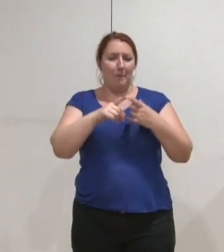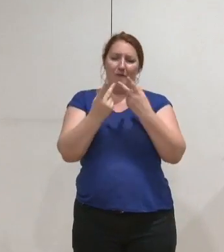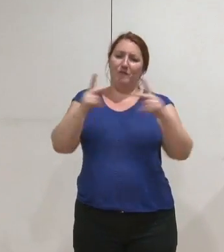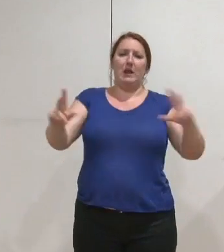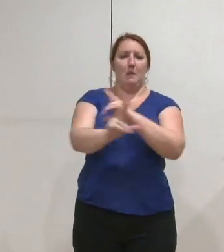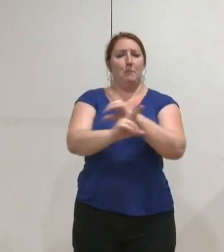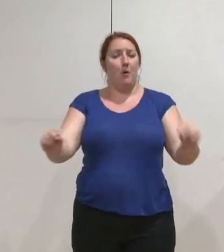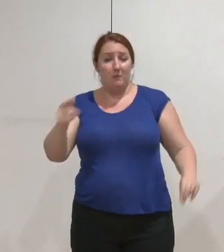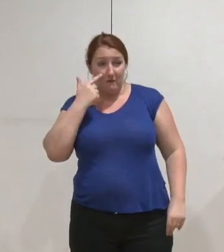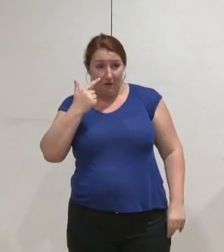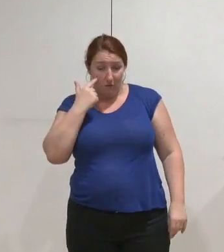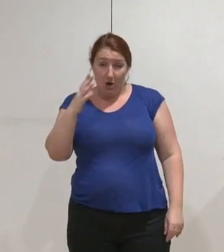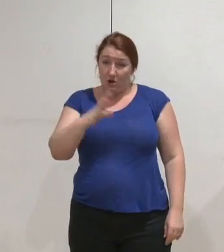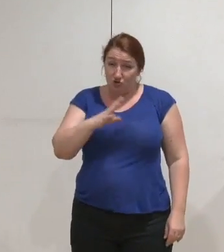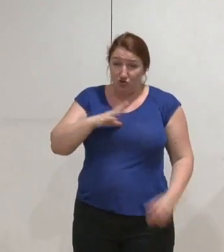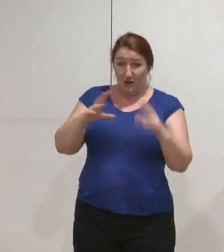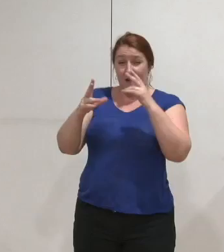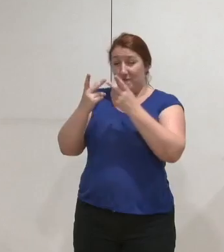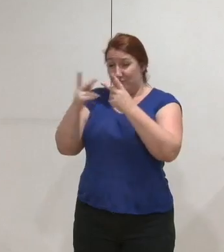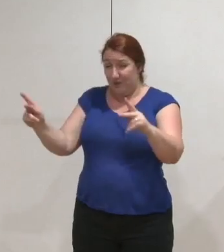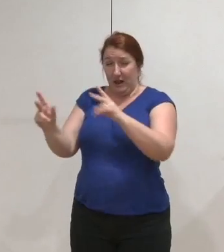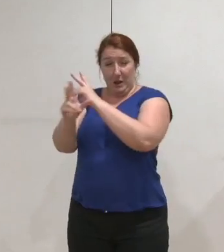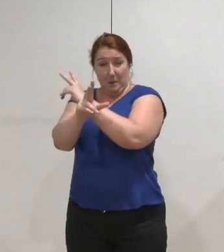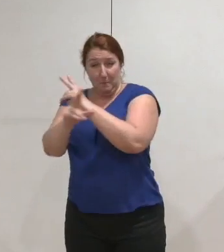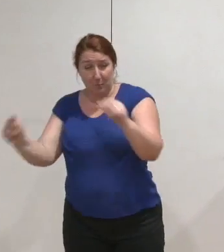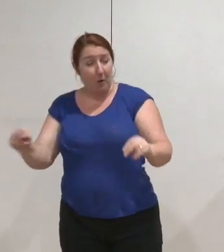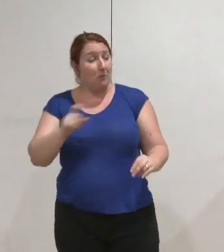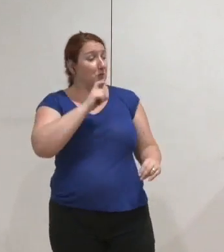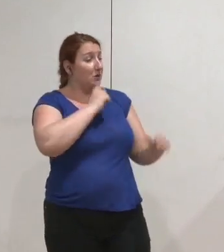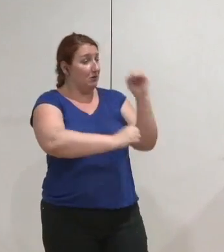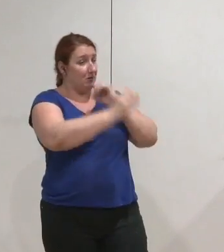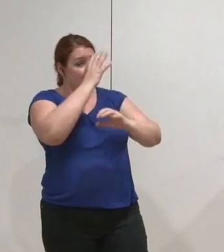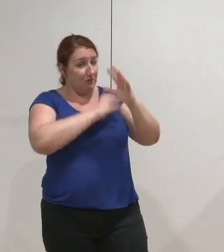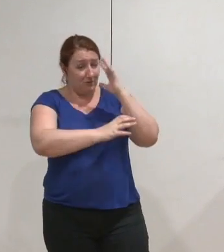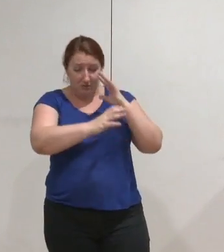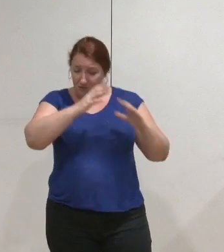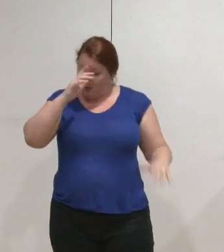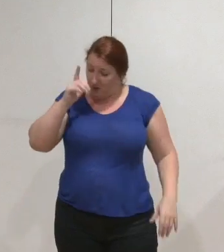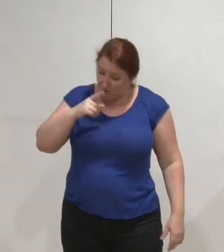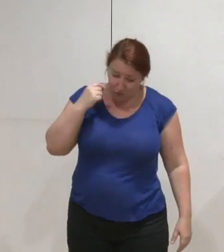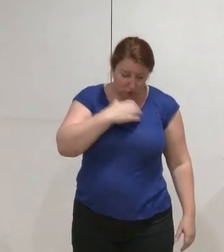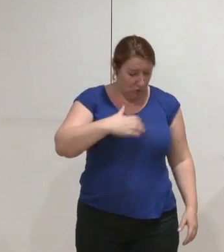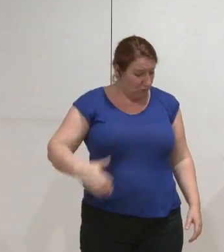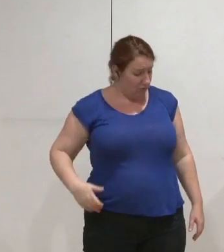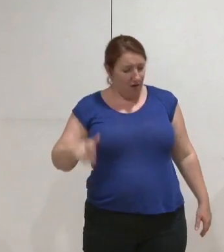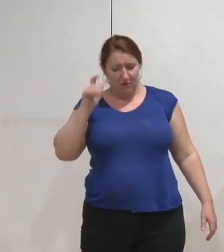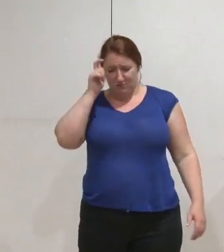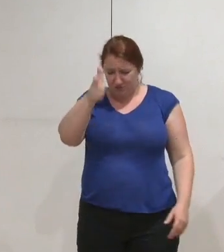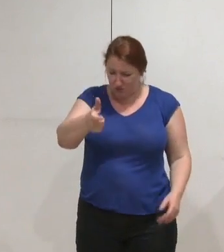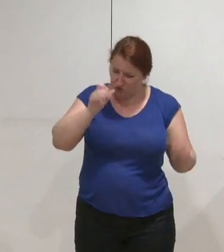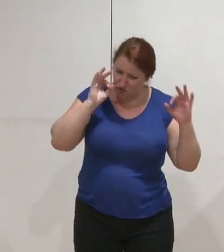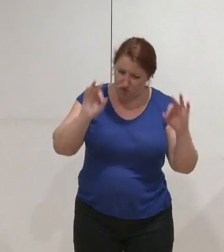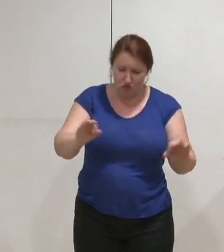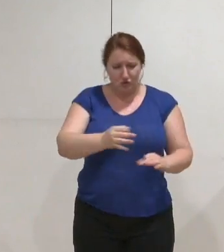y verrez que des villes peuvent être parfaitement propre et vous l'avez dit avec beaucoup de pertinence Monsieur le Maire vous aviez dit